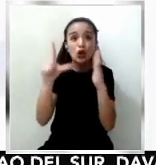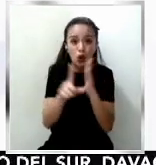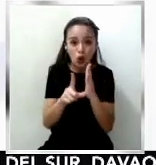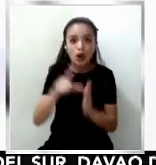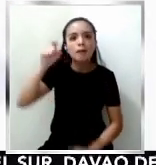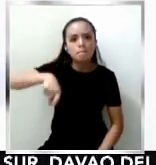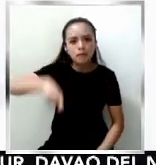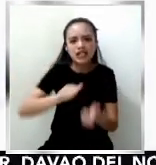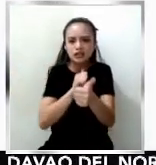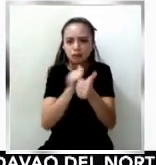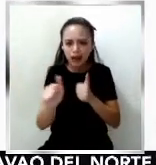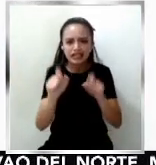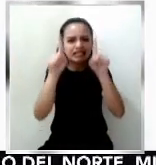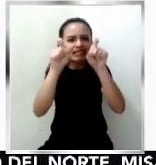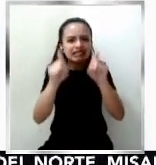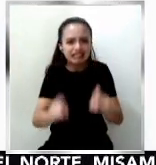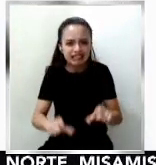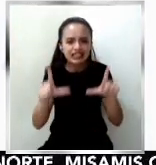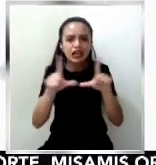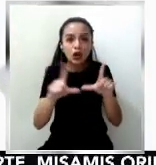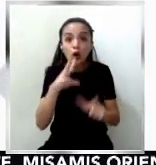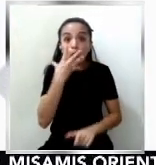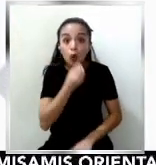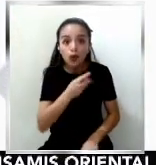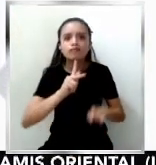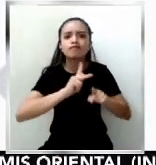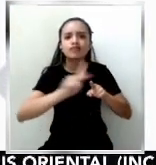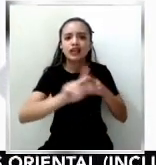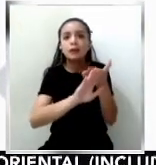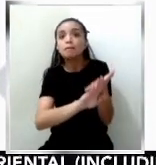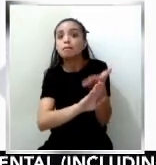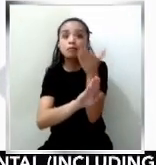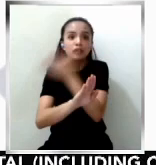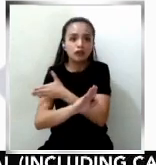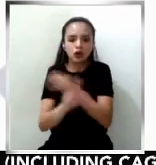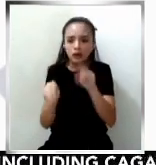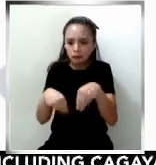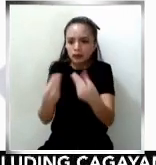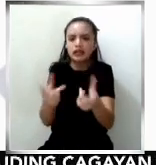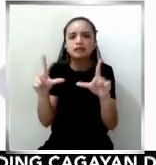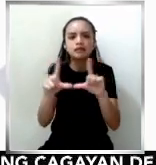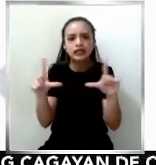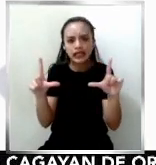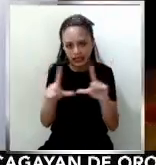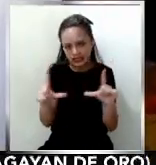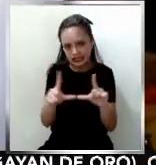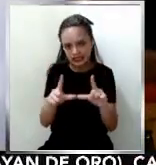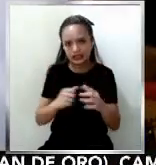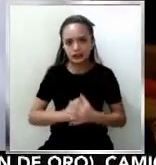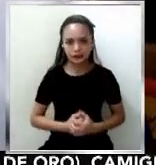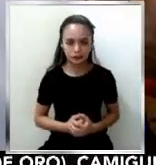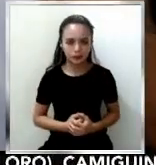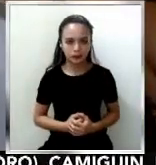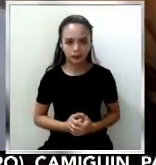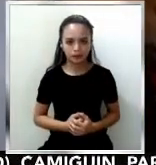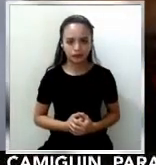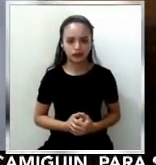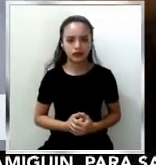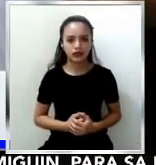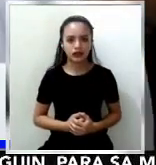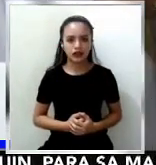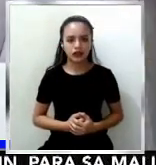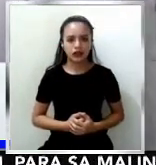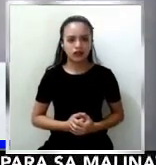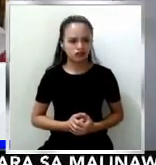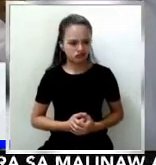board exams ang ilang professional bago sila mabigyan ng lisensyang mag-practice ng kanilang profesyon. Wala ring nakikitang dahilan ang